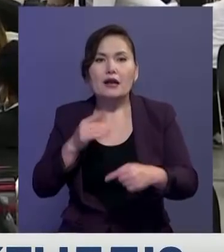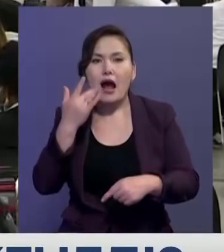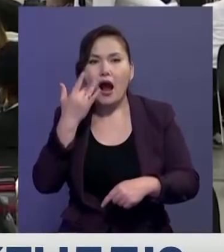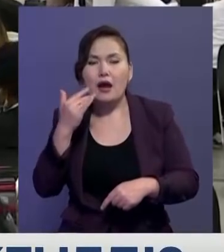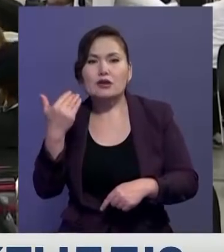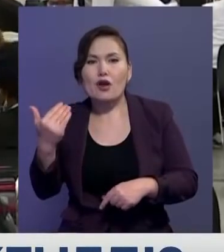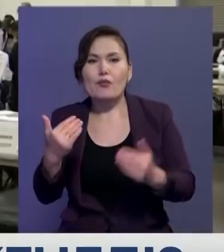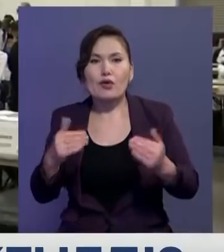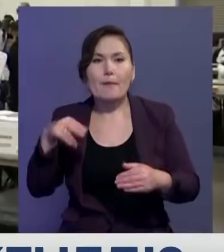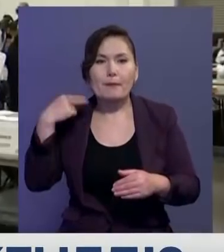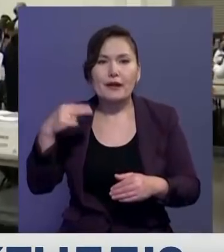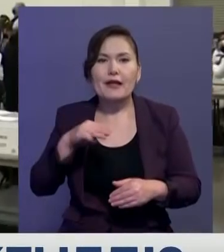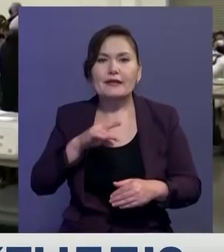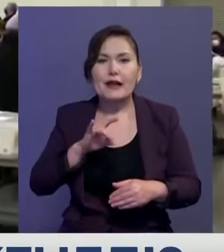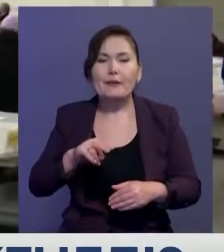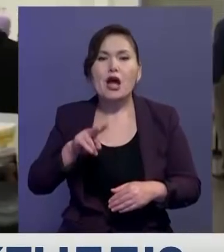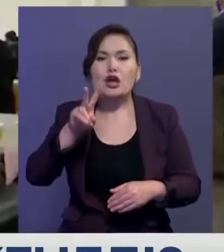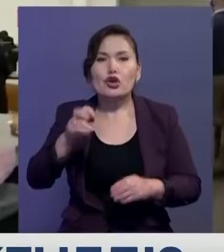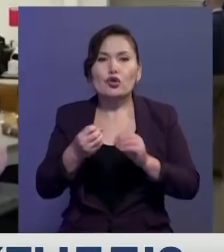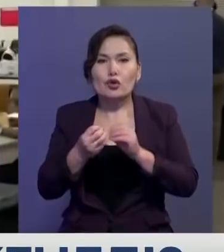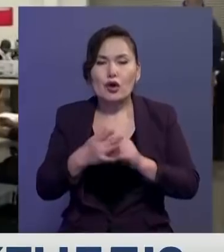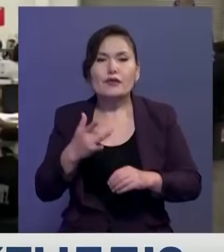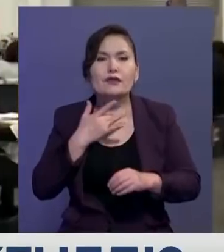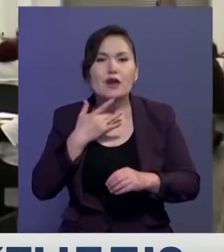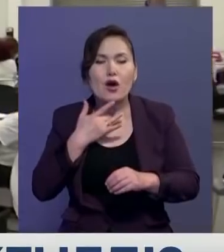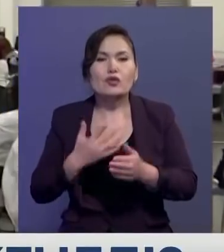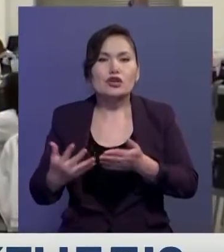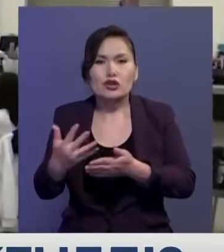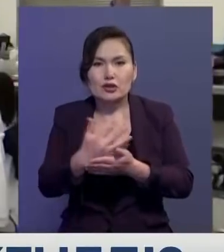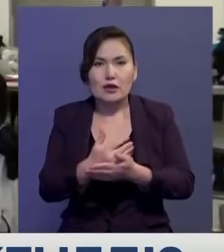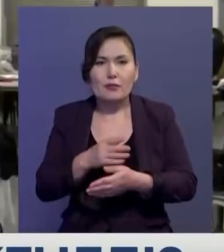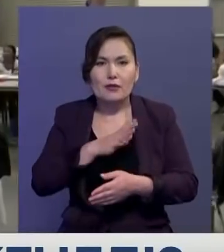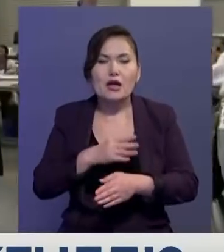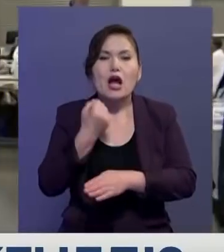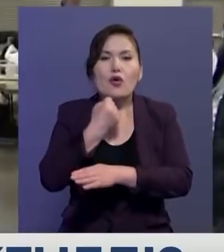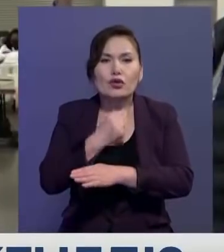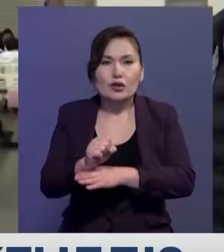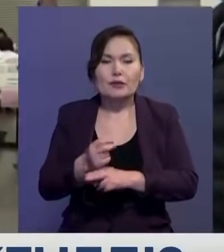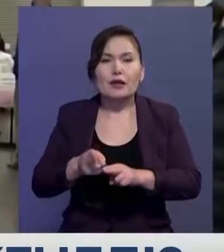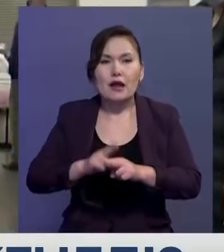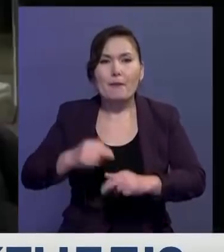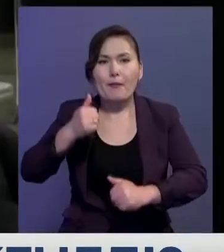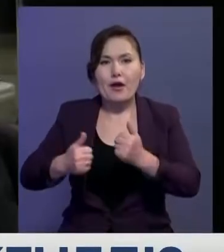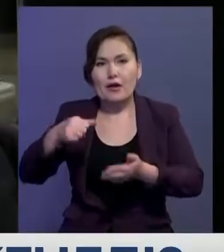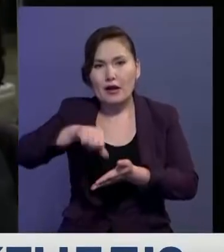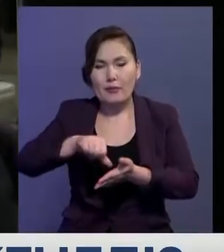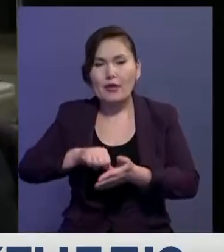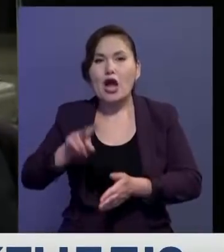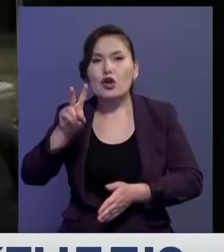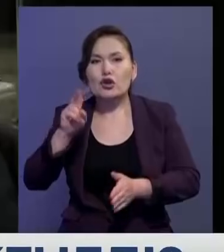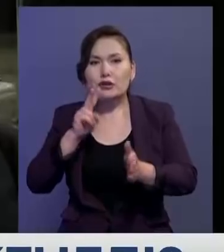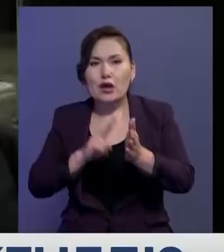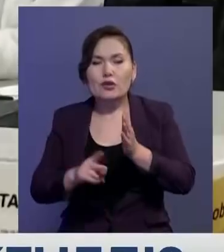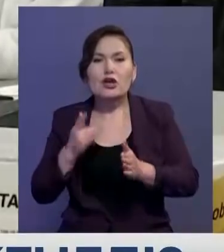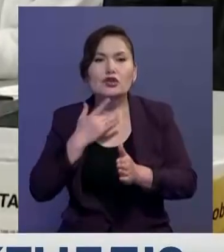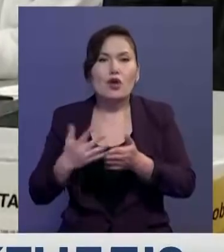ақшытың бүгінгі президенті Дональд Трамп 214 дауысқа ие болды. Жеңіске жету үшін үміткердің бірі